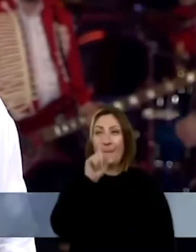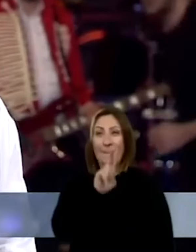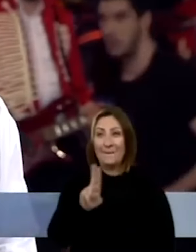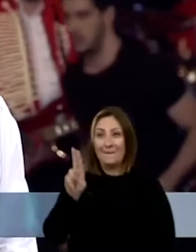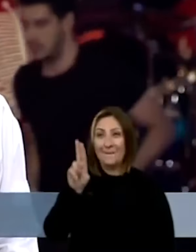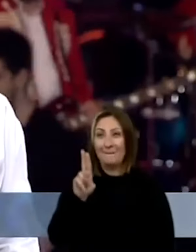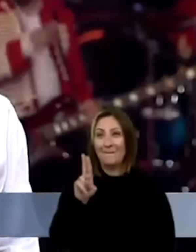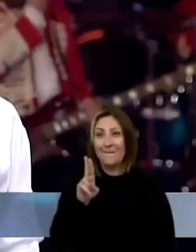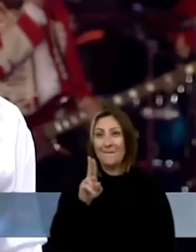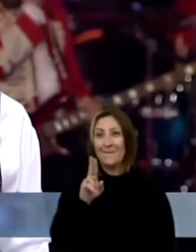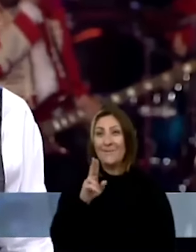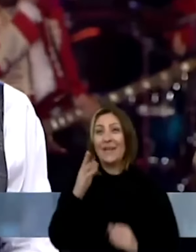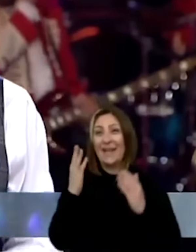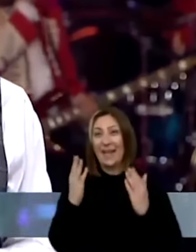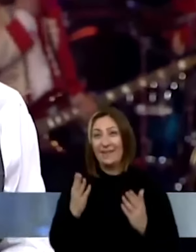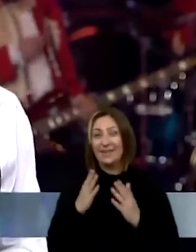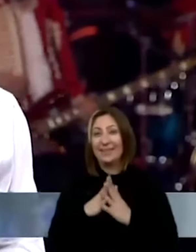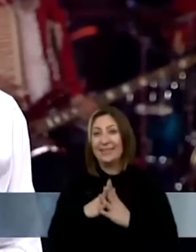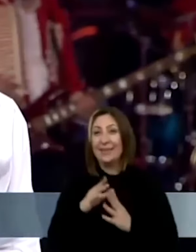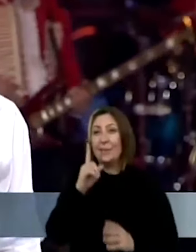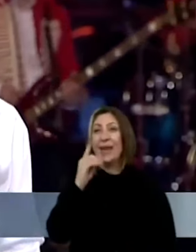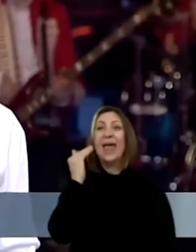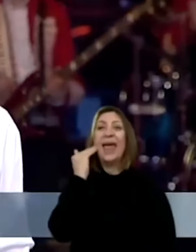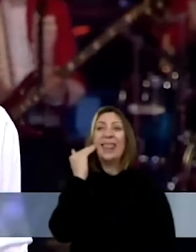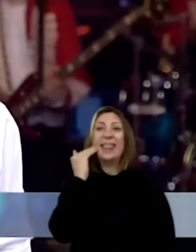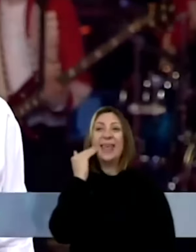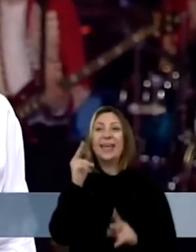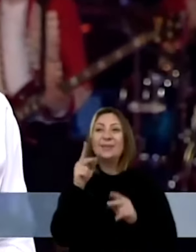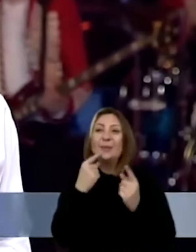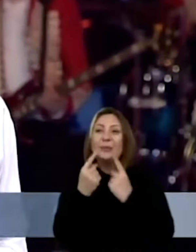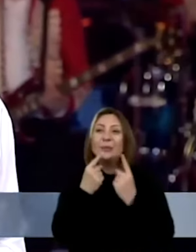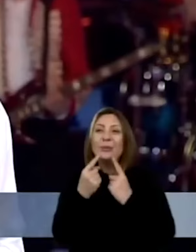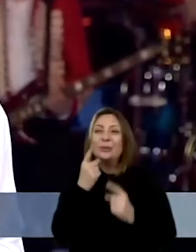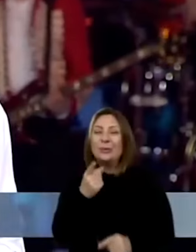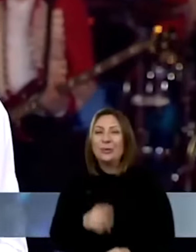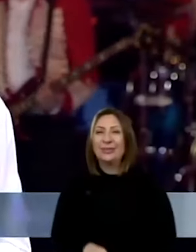17. Evet. Bir anneanne sesiyle konuşuyorsunuz.